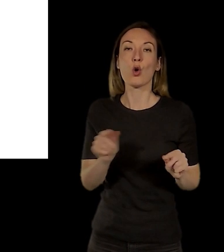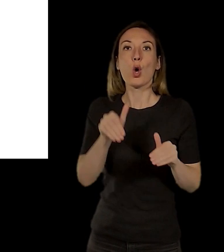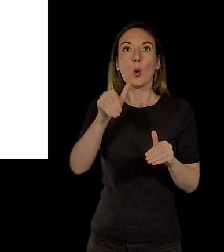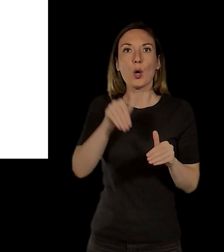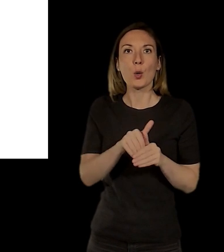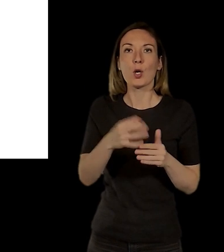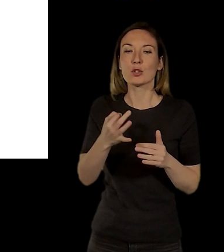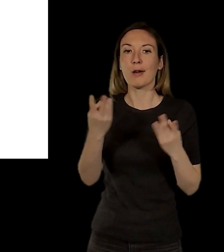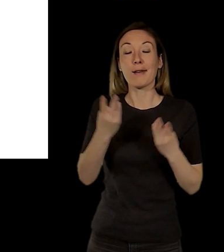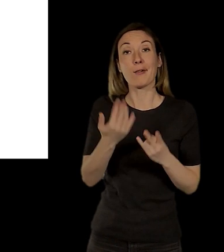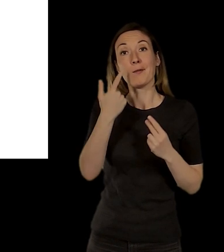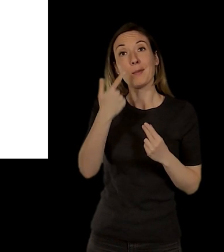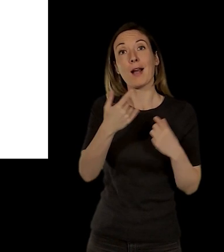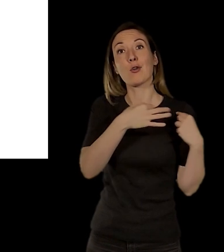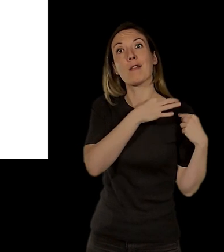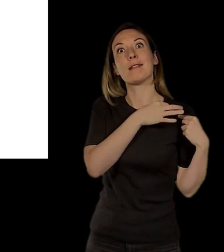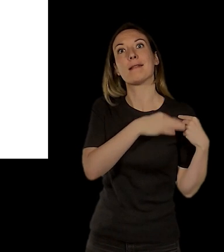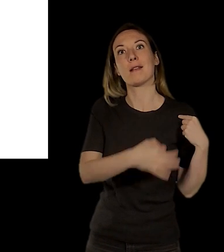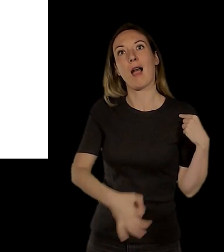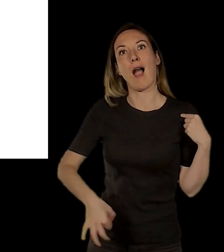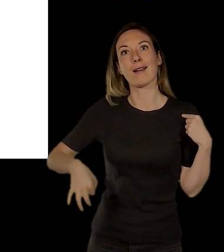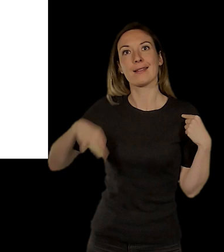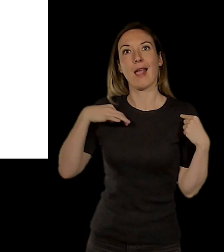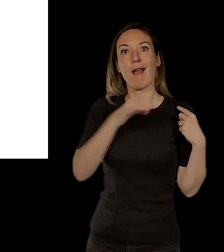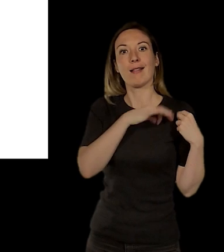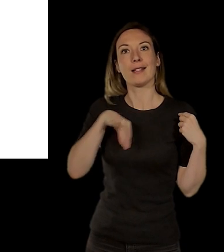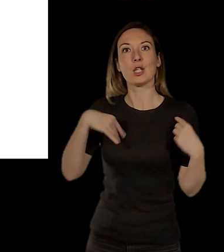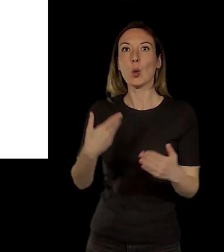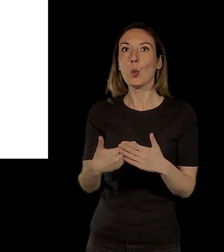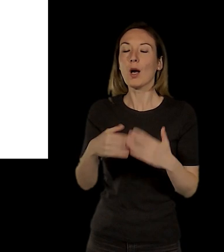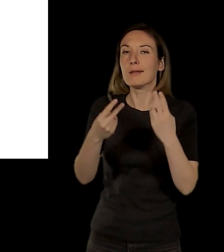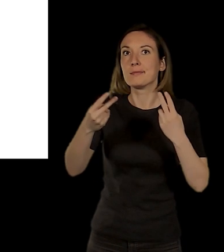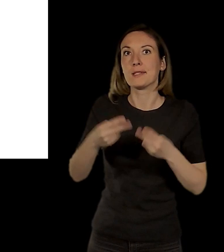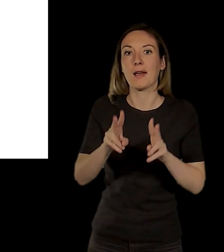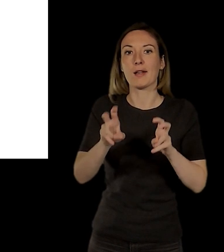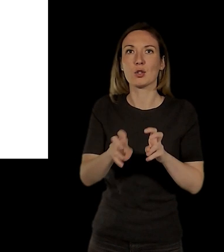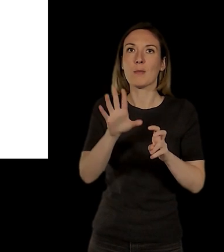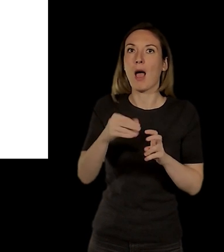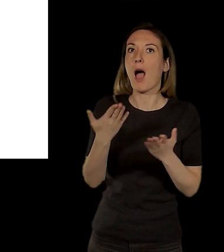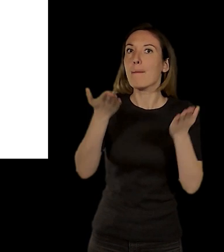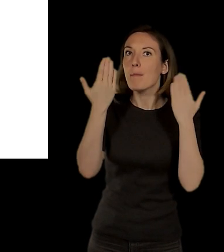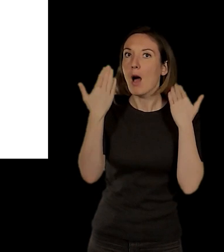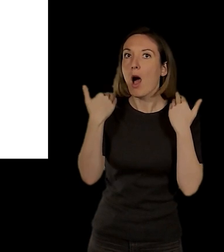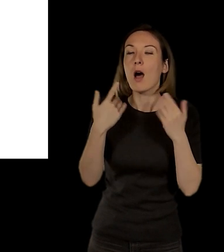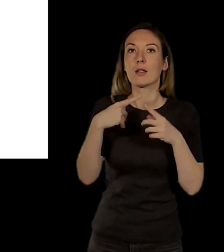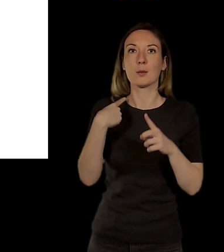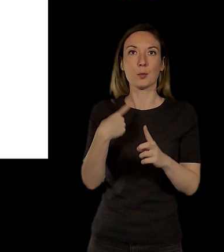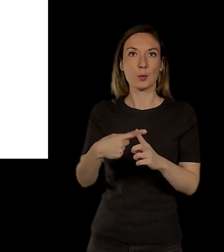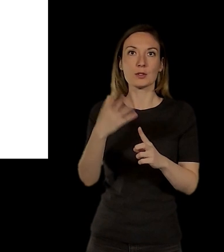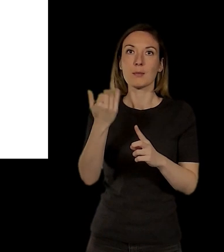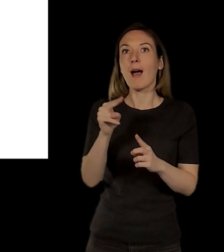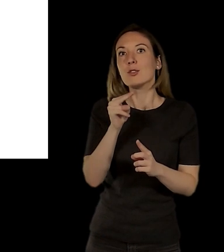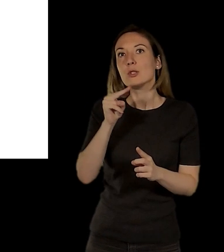se spousty různých korálků v podobě parků a zelených prostorů, které by taky